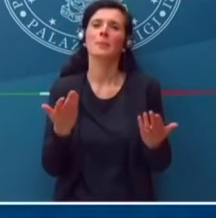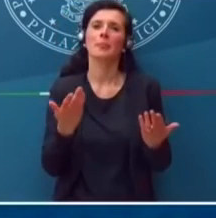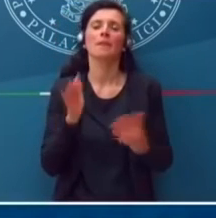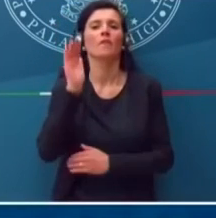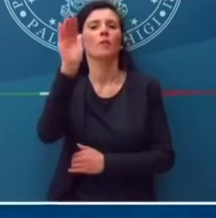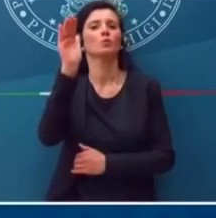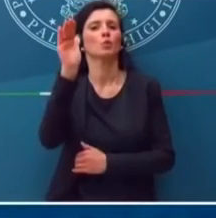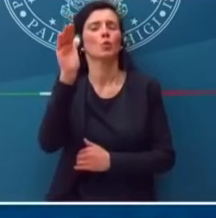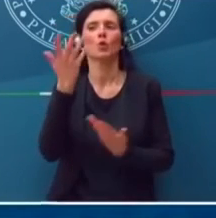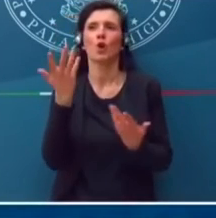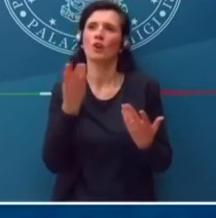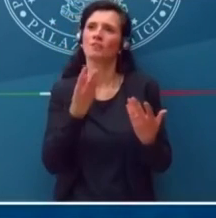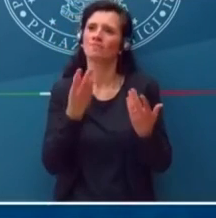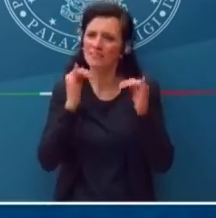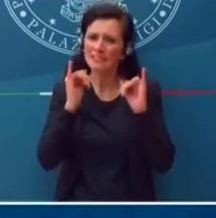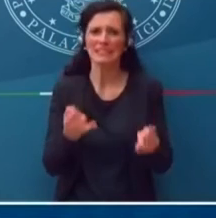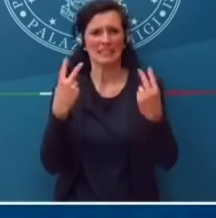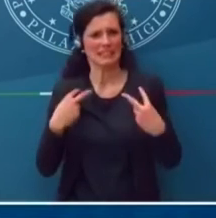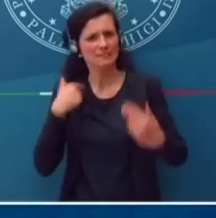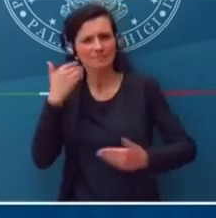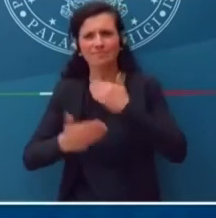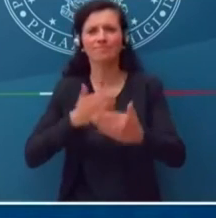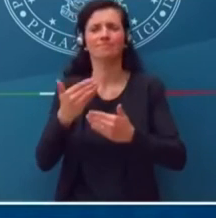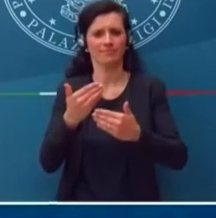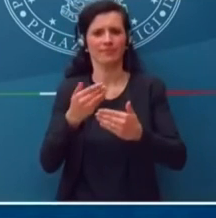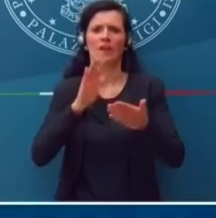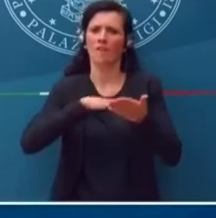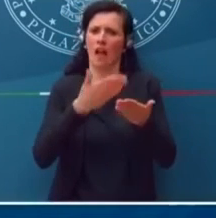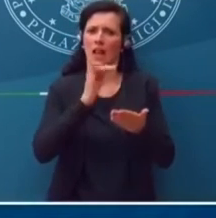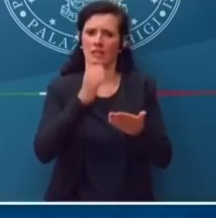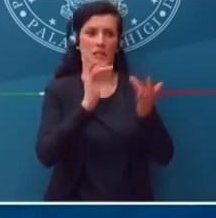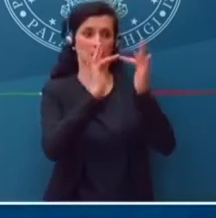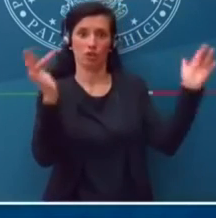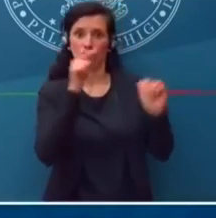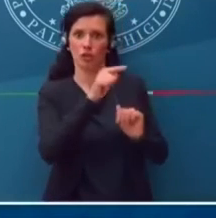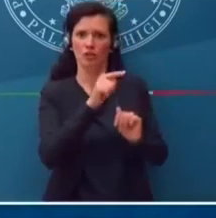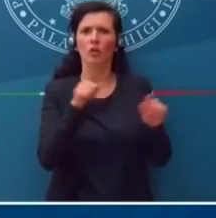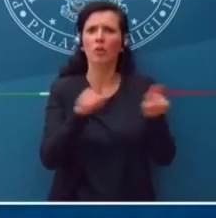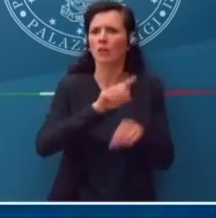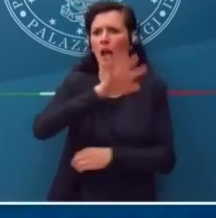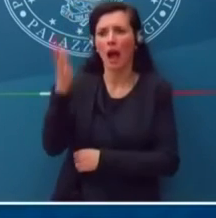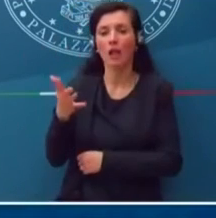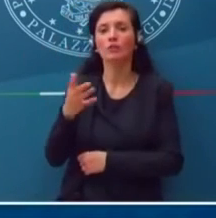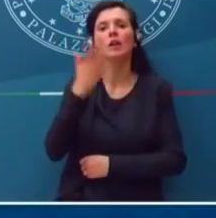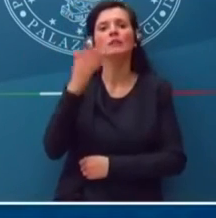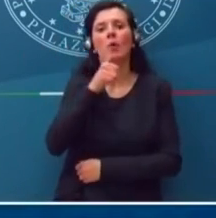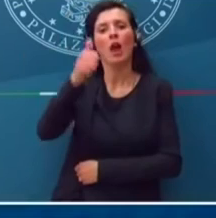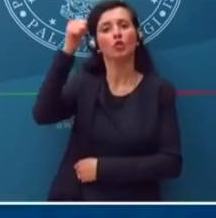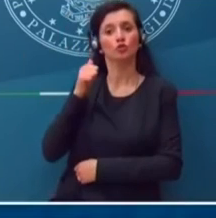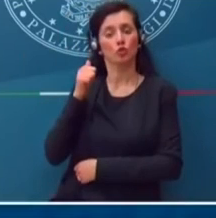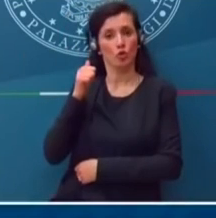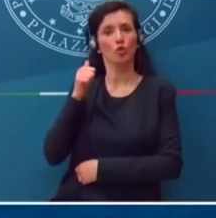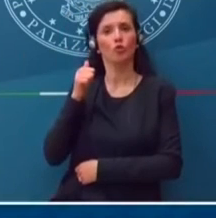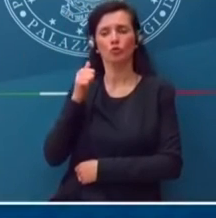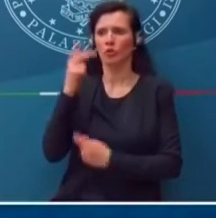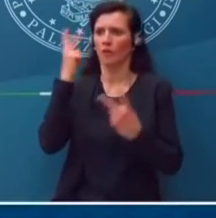Questo vale per la digitalizzazione, ma in realtà vale per tante altre cose. L'anno che ci ha preceduto è un anno